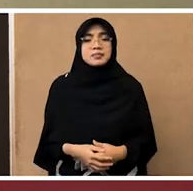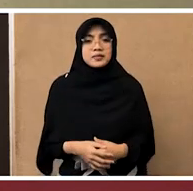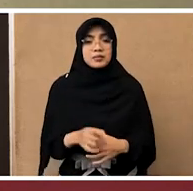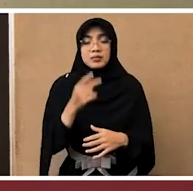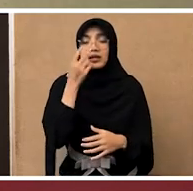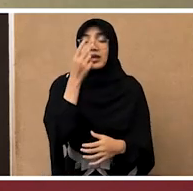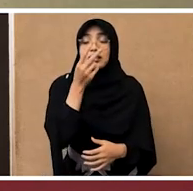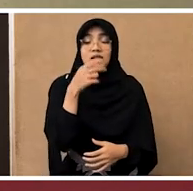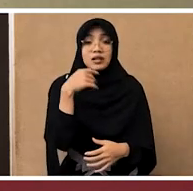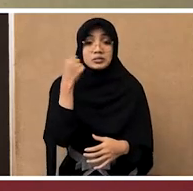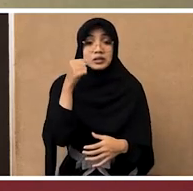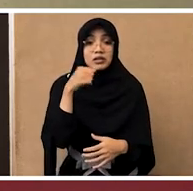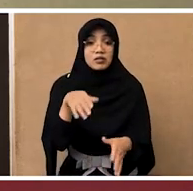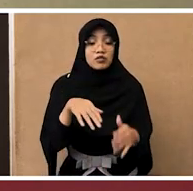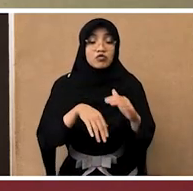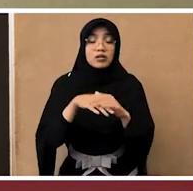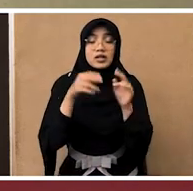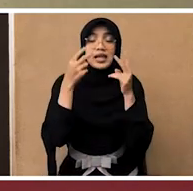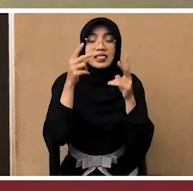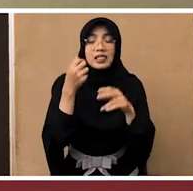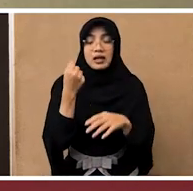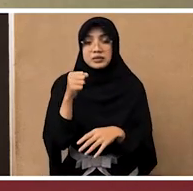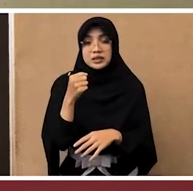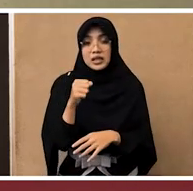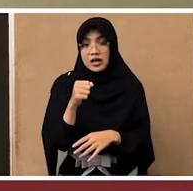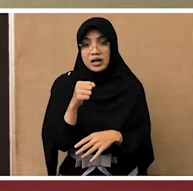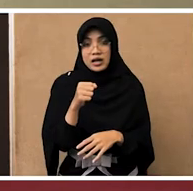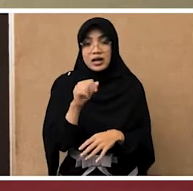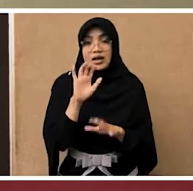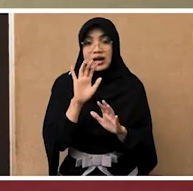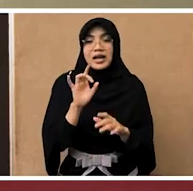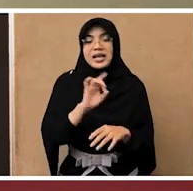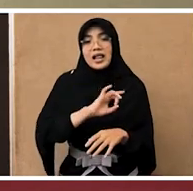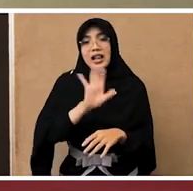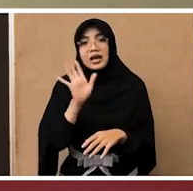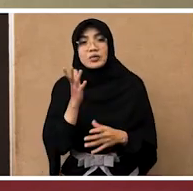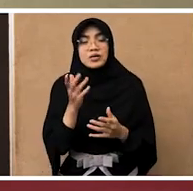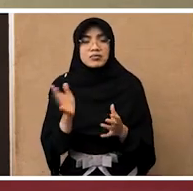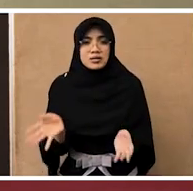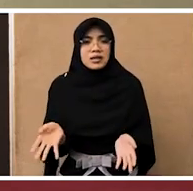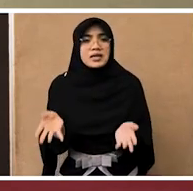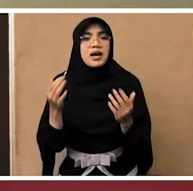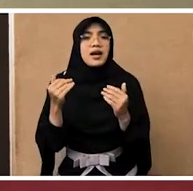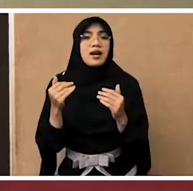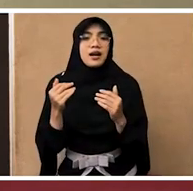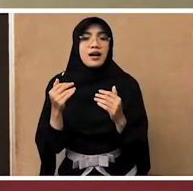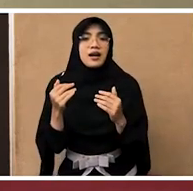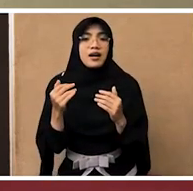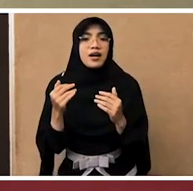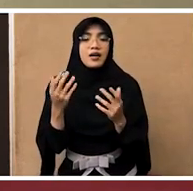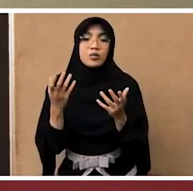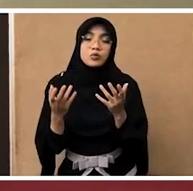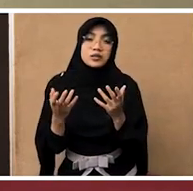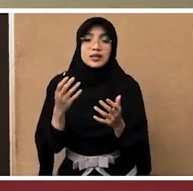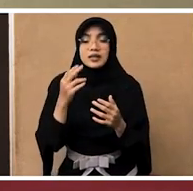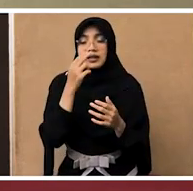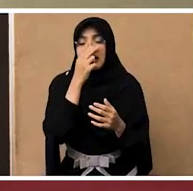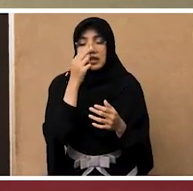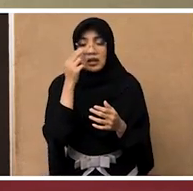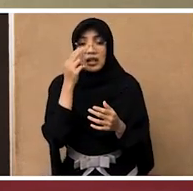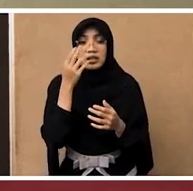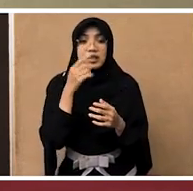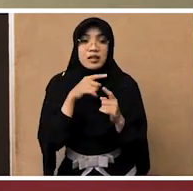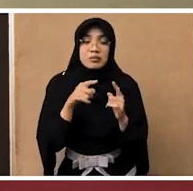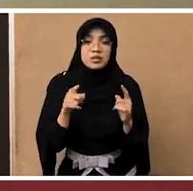karena tidak bisa melihat total gitu loh bisa juga dianggap ringan meskipun misalkan dia Netral tapi